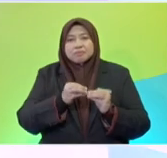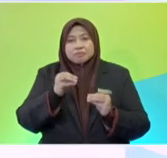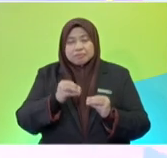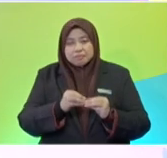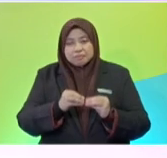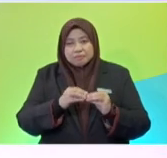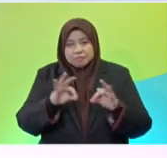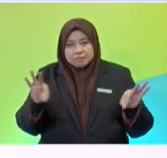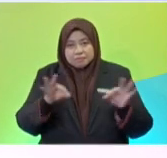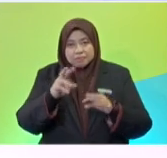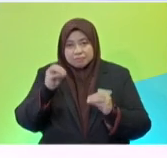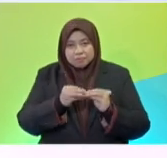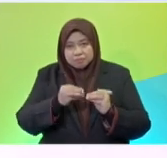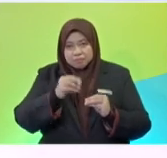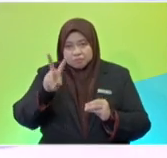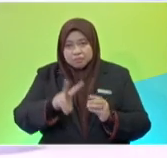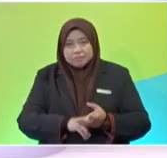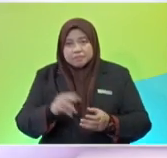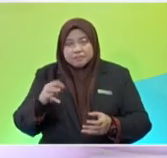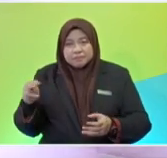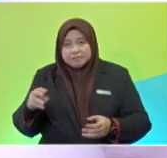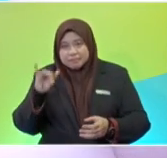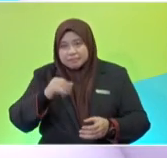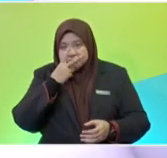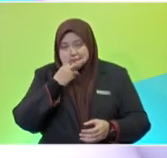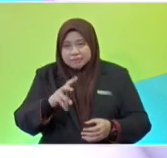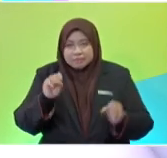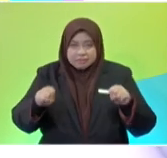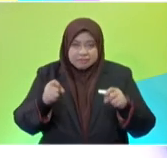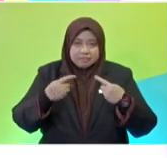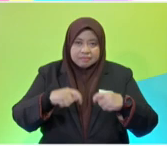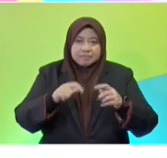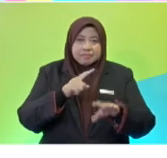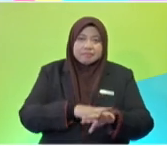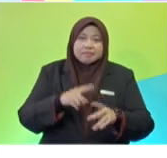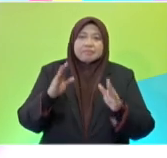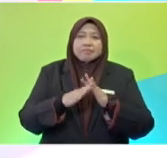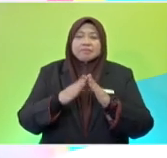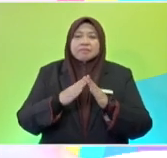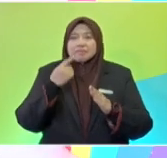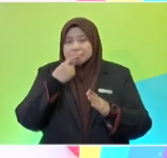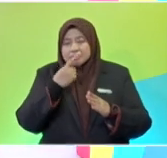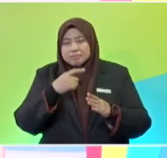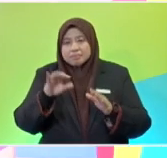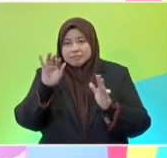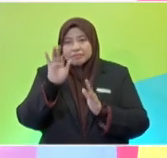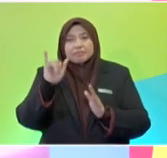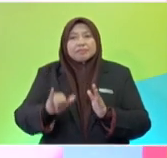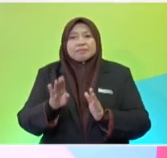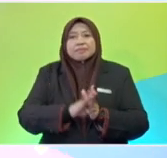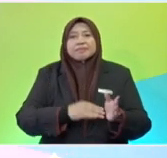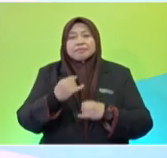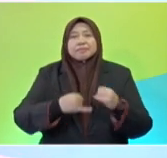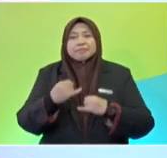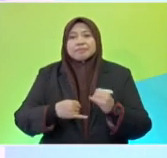kan jawaban mereka yang menuntun atau posisi Siapa yang menonton boleh coba di rumah kita lihat siapa yang mendapat 5 buah hari